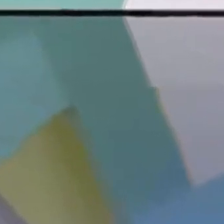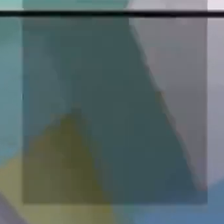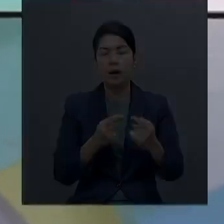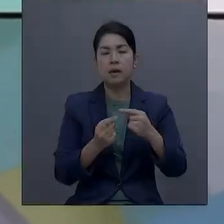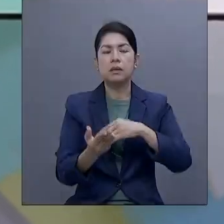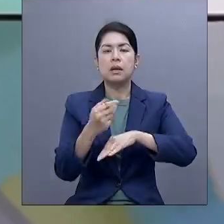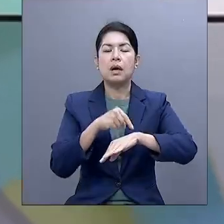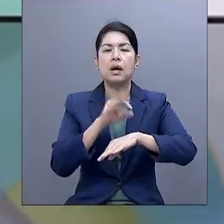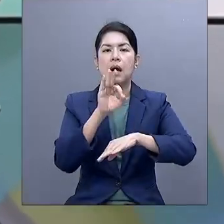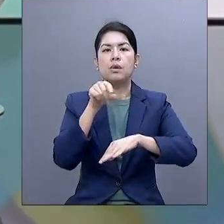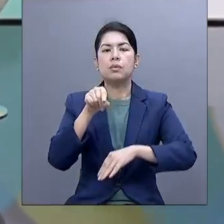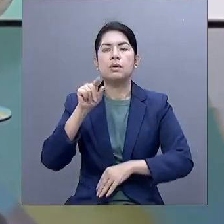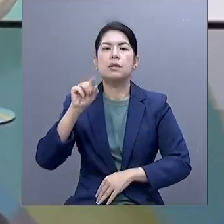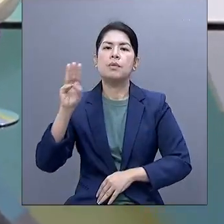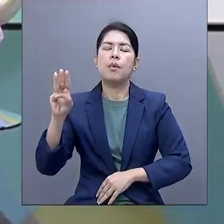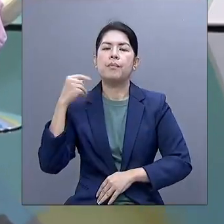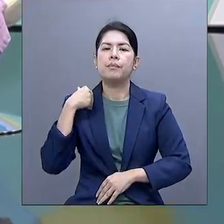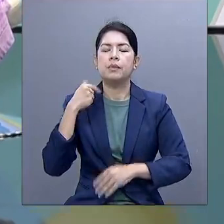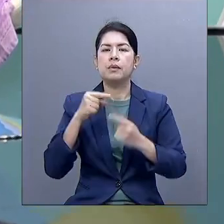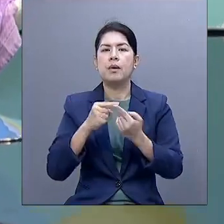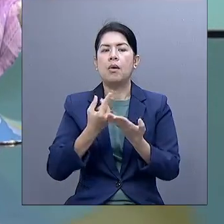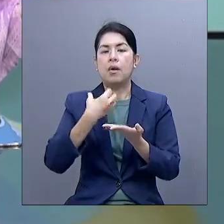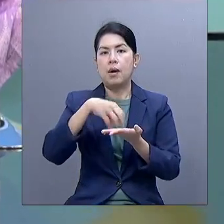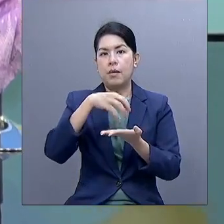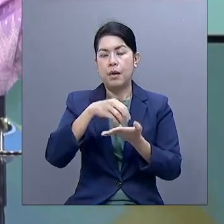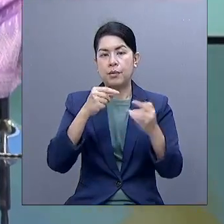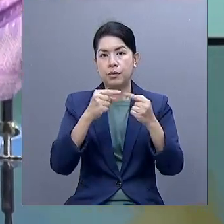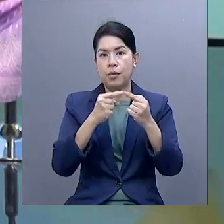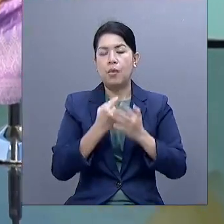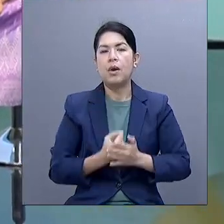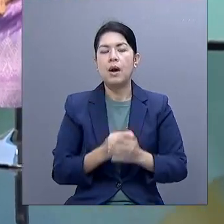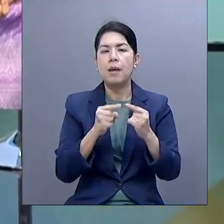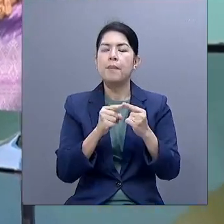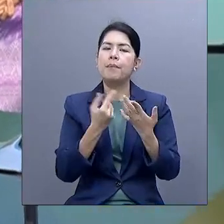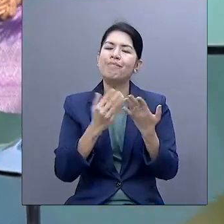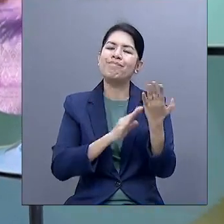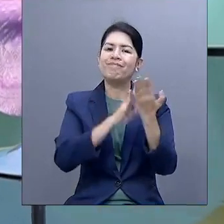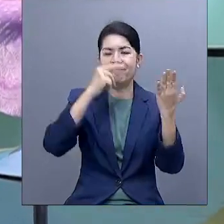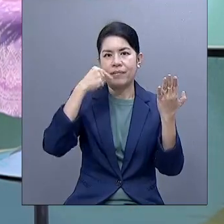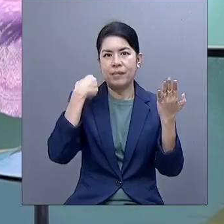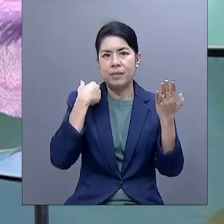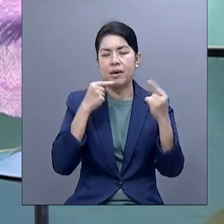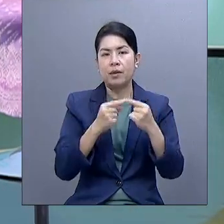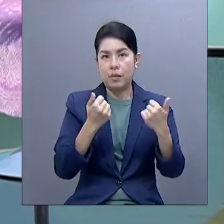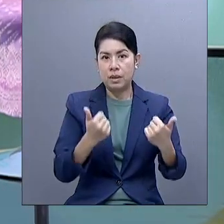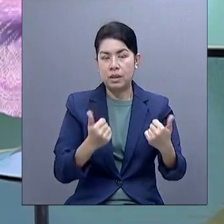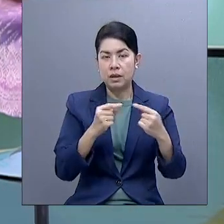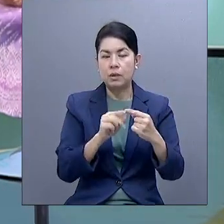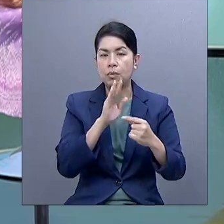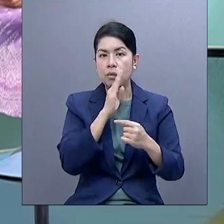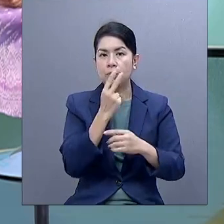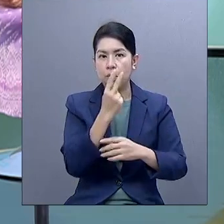9:26 นาทีนะครับคุณผู้ชมอยู่กันต่อในช่วงสีสันวาไรตี้ครับเช้าวันนี้ใครที่เพิ่งเปิดมาเจอเรา3คนฝากกดไลค์กดแชร์ส่